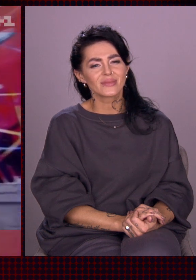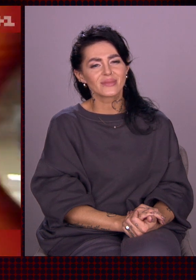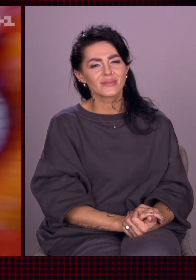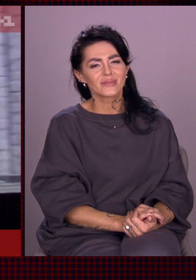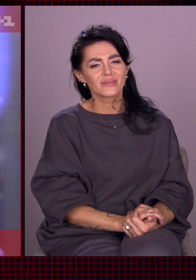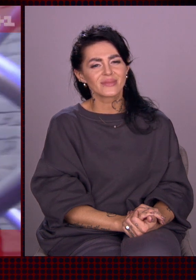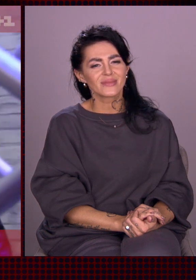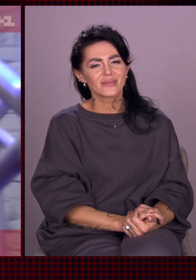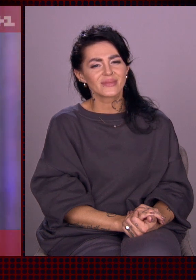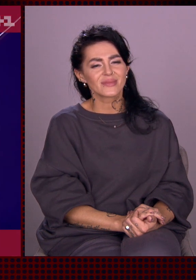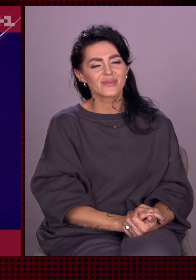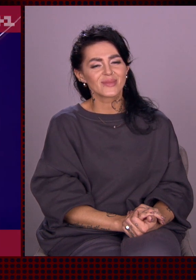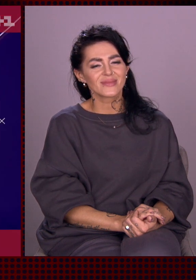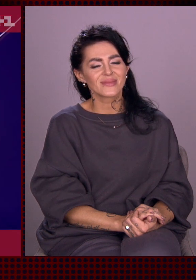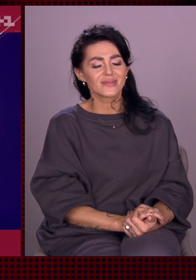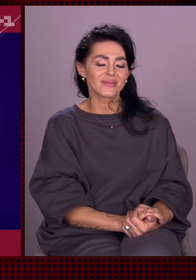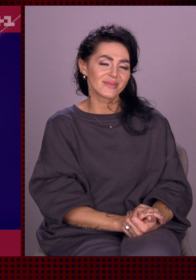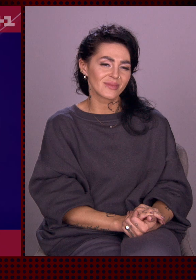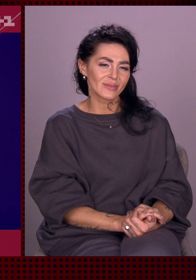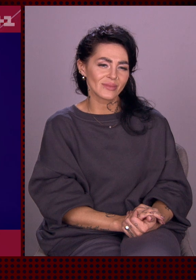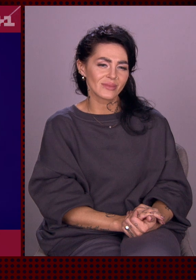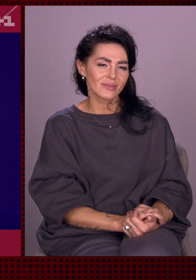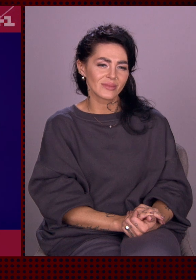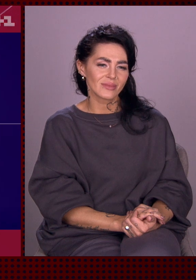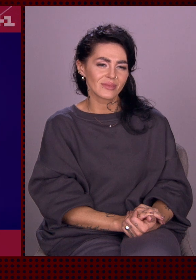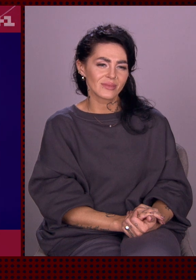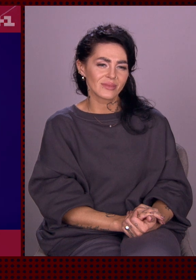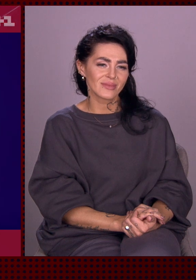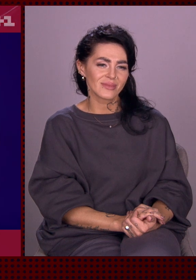нотну грамоту. Зустрічайте, Іван